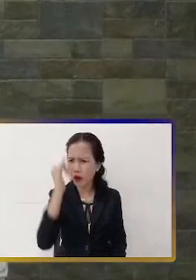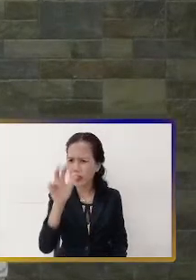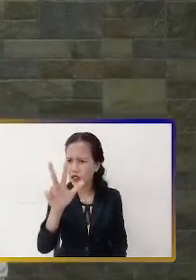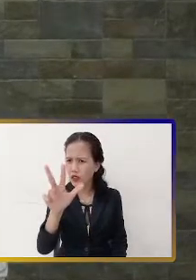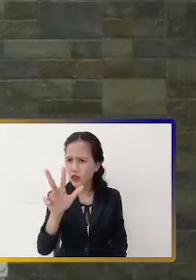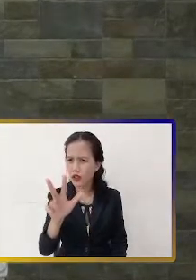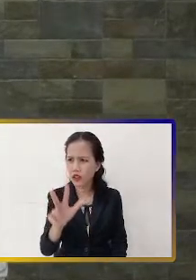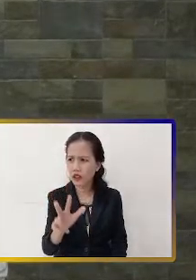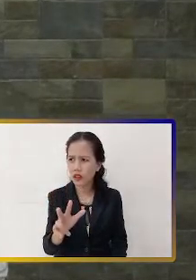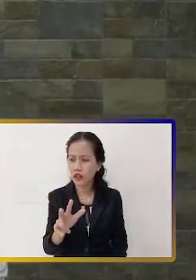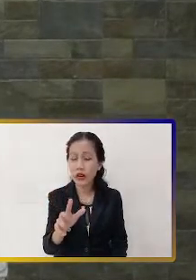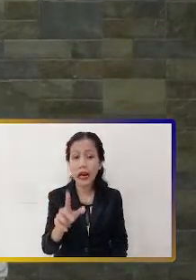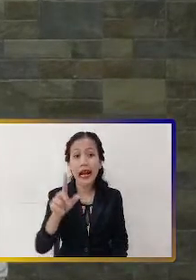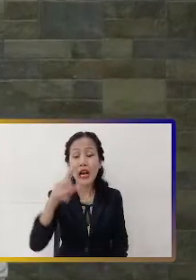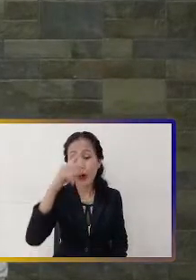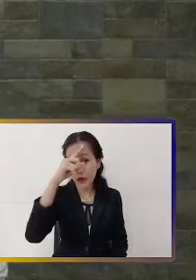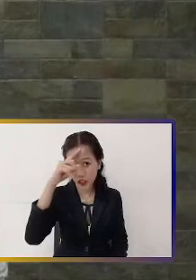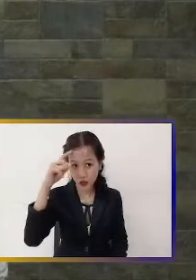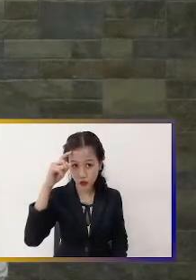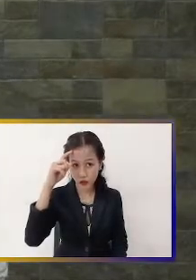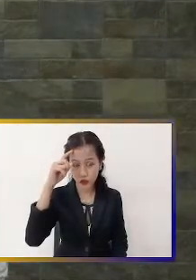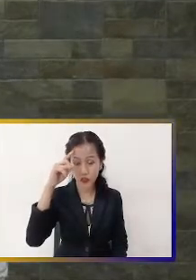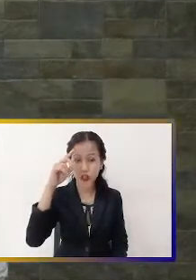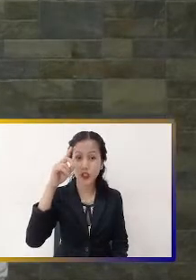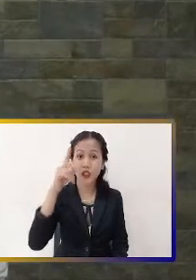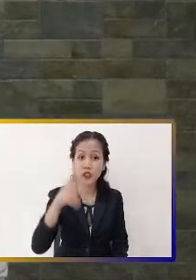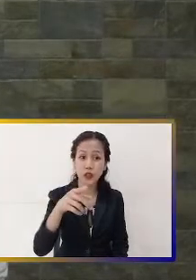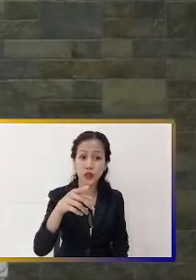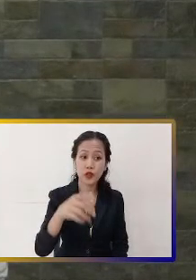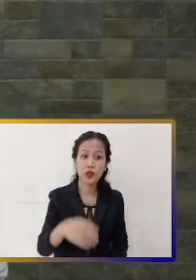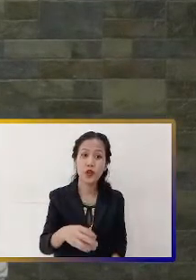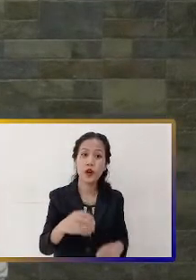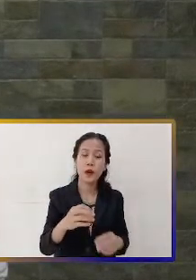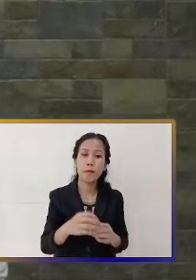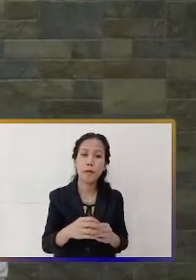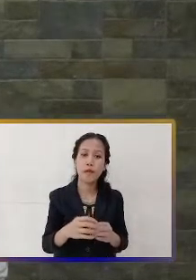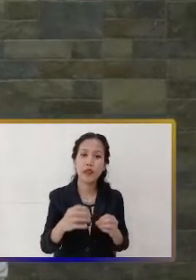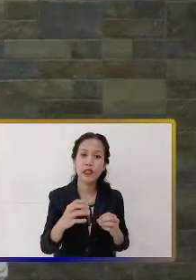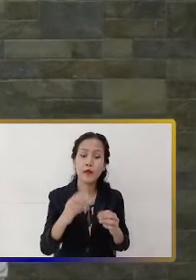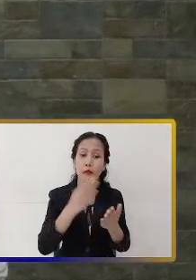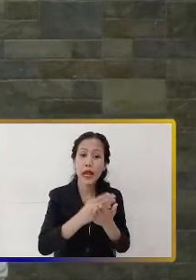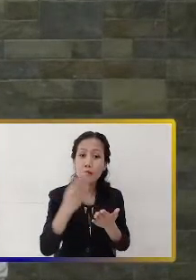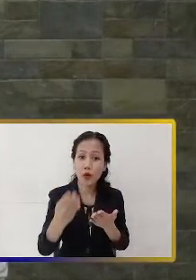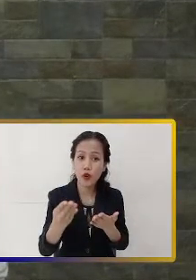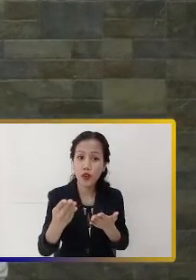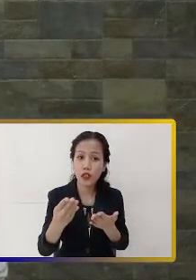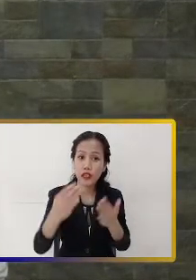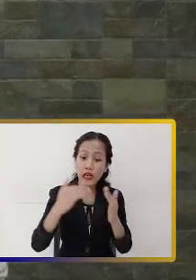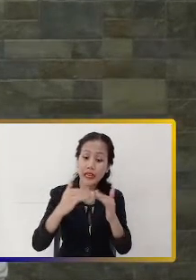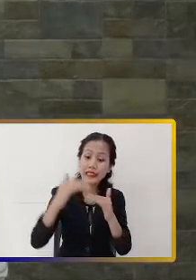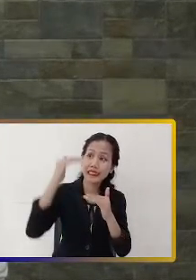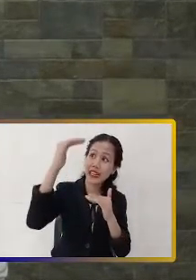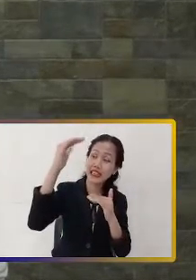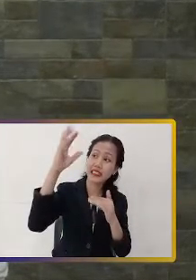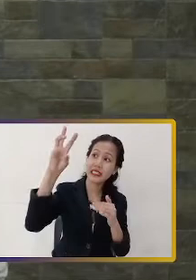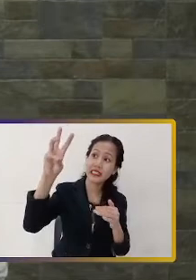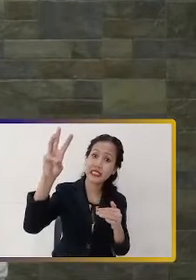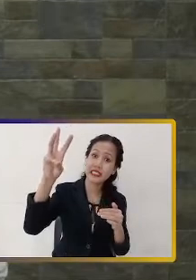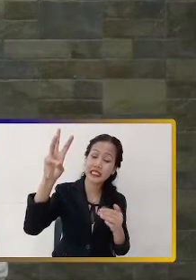mo, nag-exceed ka ng 6,000. Kaya may freebies ka na ano yung